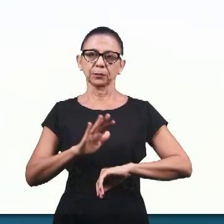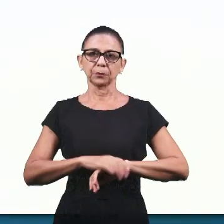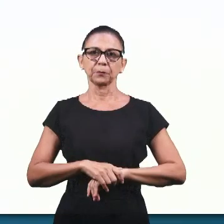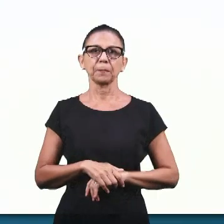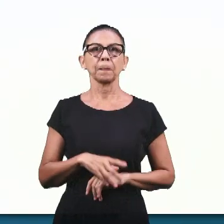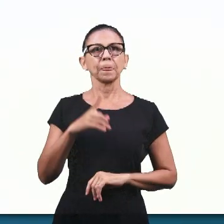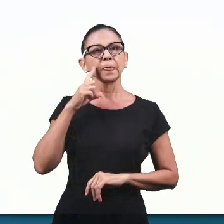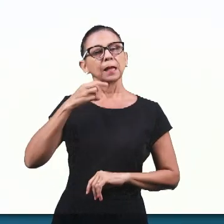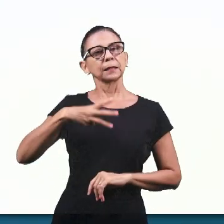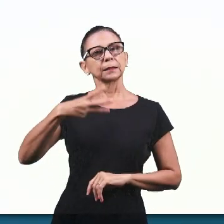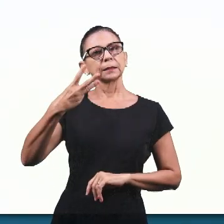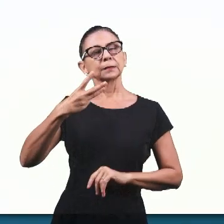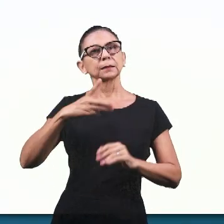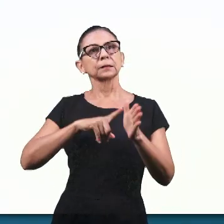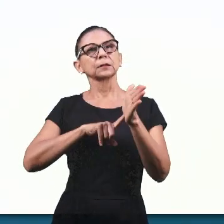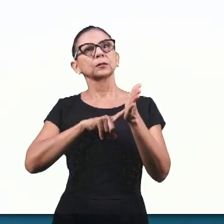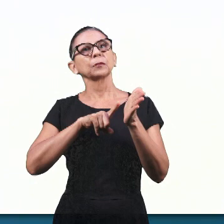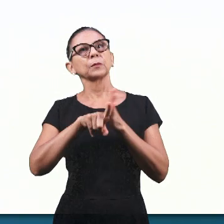question